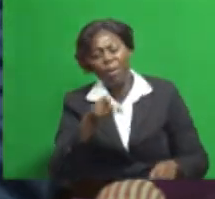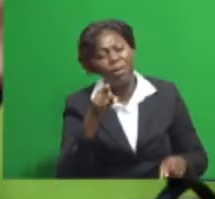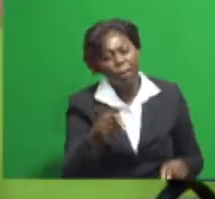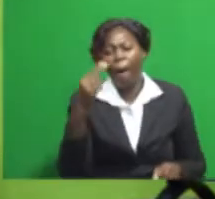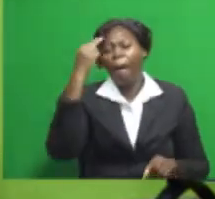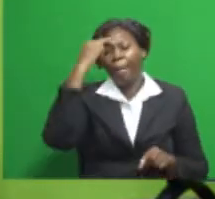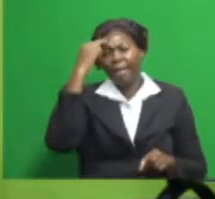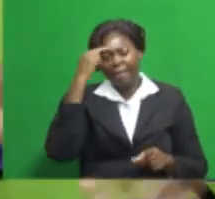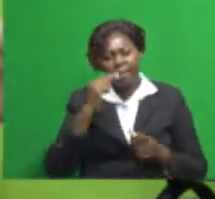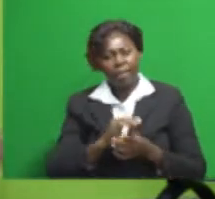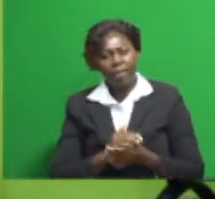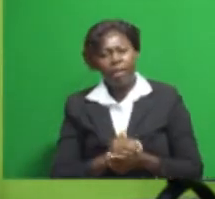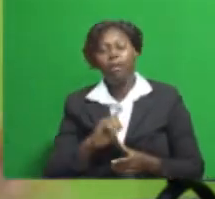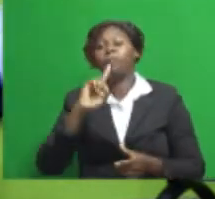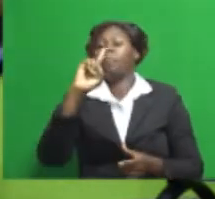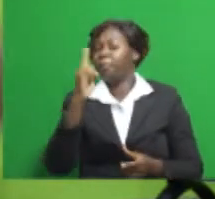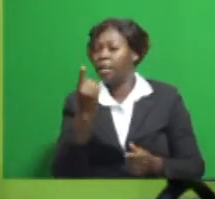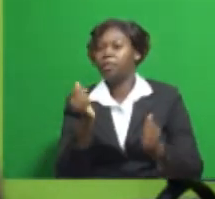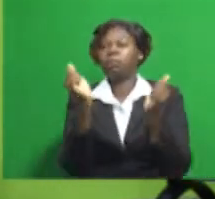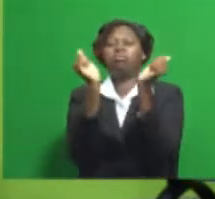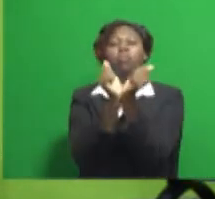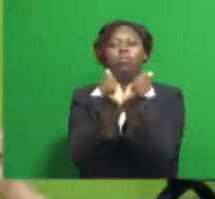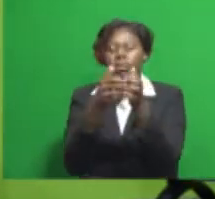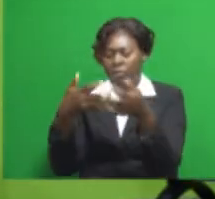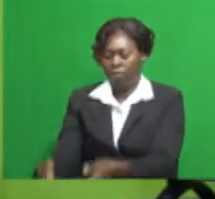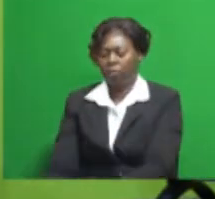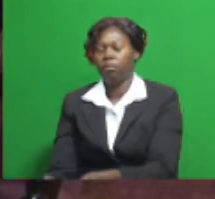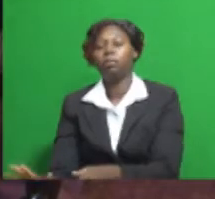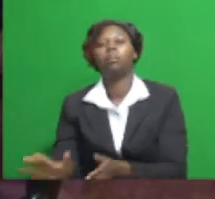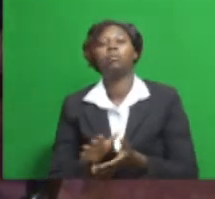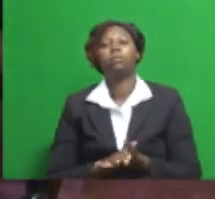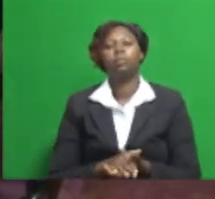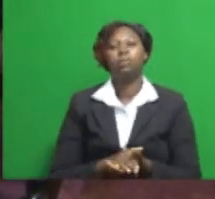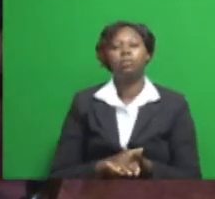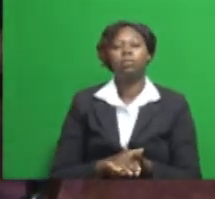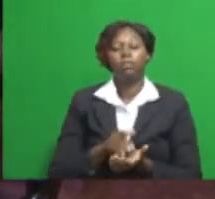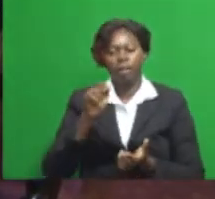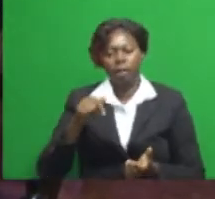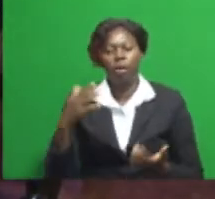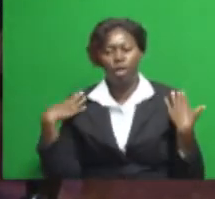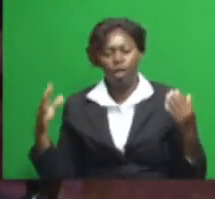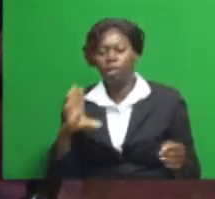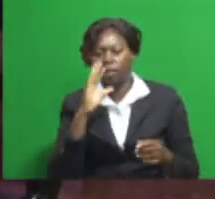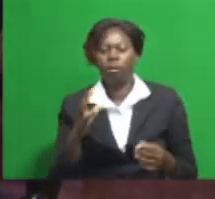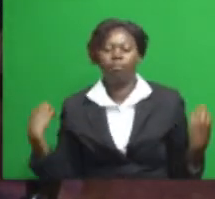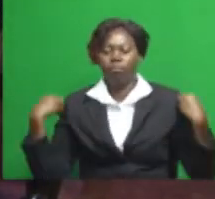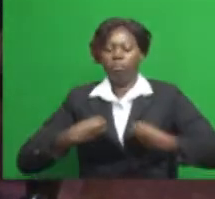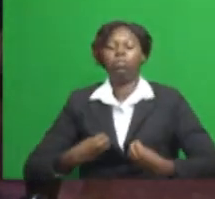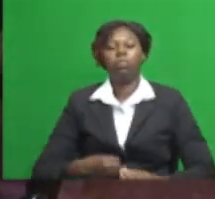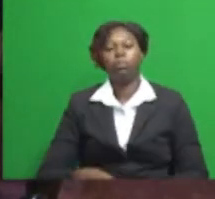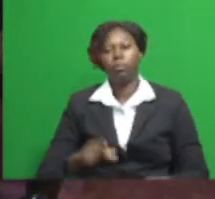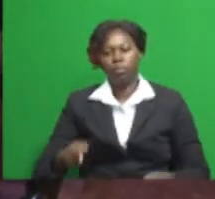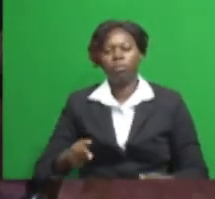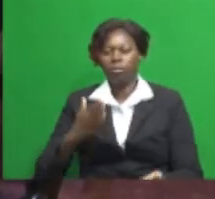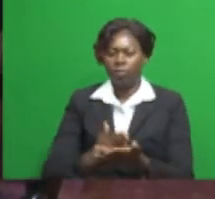Hanzi chekutanga cheni dzakadona. Right. Amutswa kunzi muka dzega kuti ngwendere. Eh. Sikanzi pfeka. Ndobva atopfeka paya. Yeah.